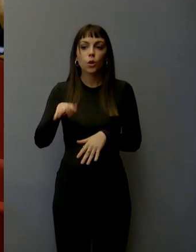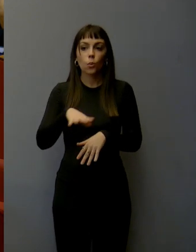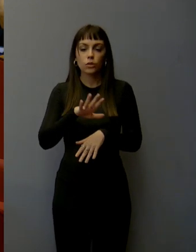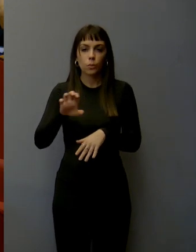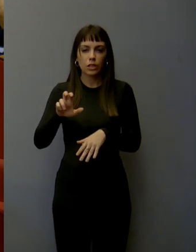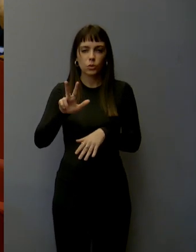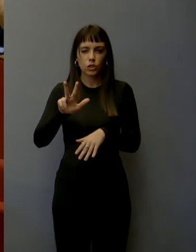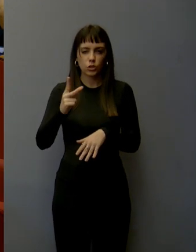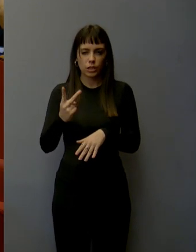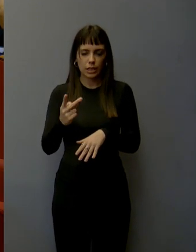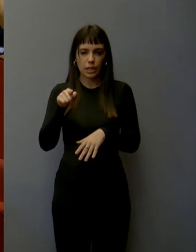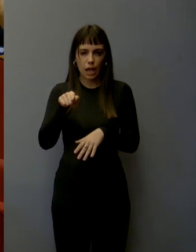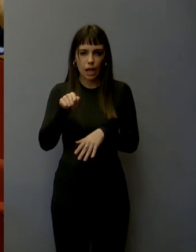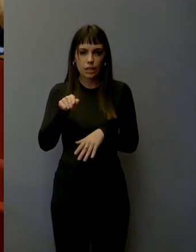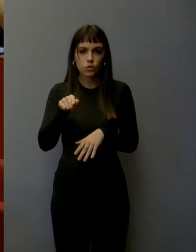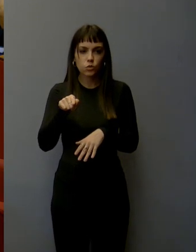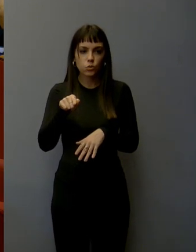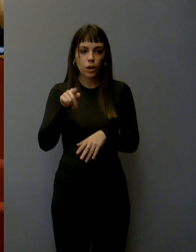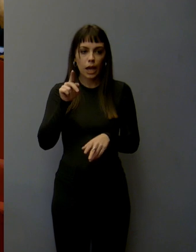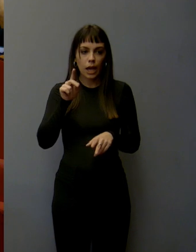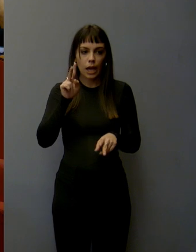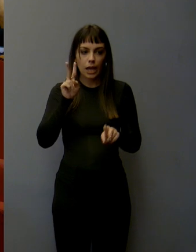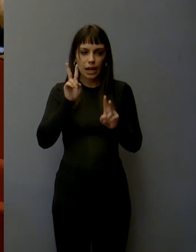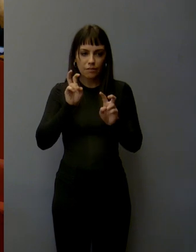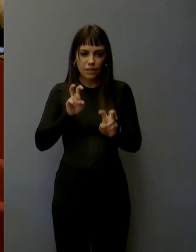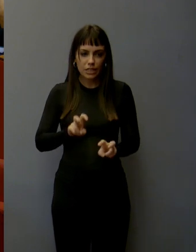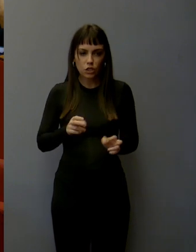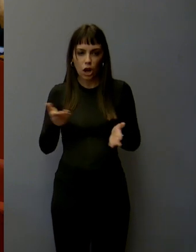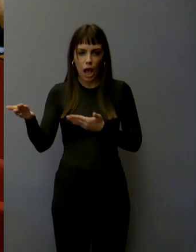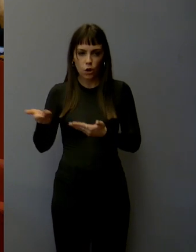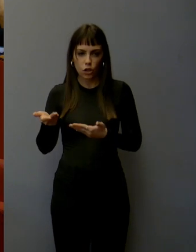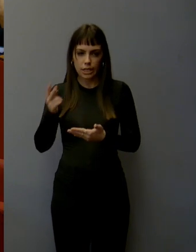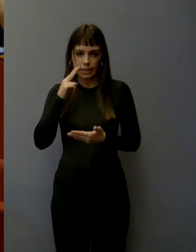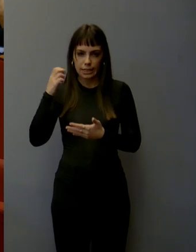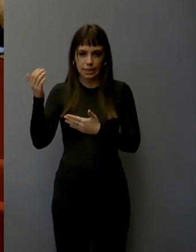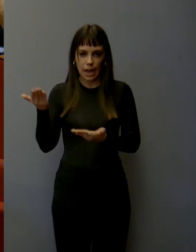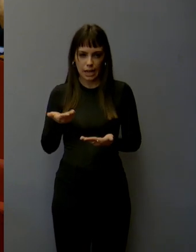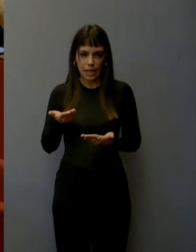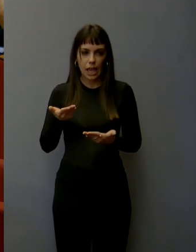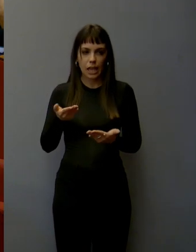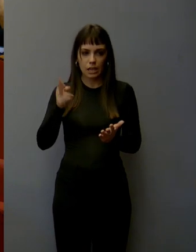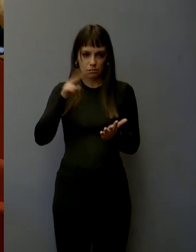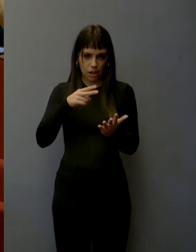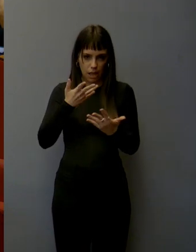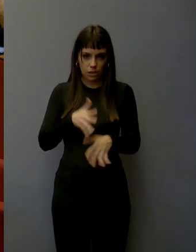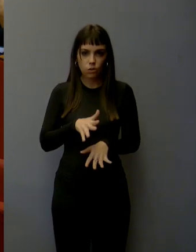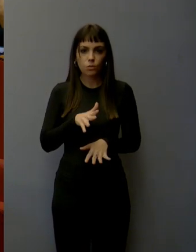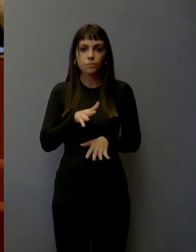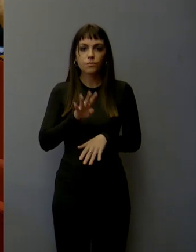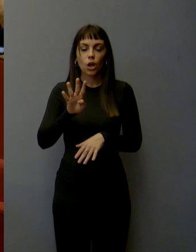4.532 revisione accoglienza stranieri msna Dottor Nicola lo do per letto